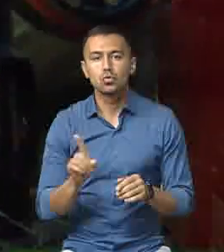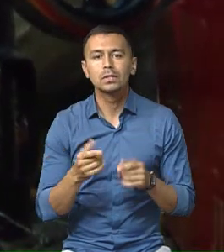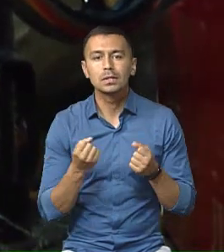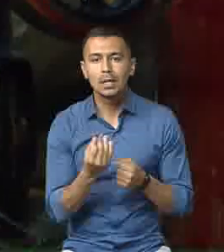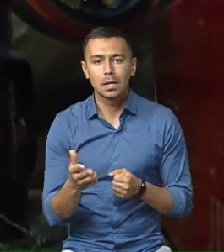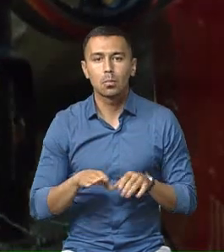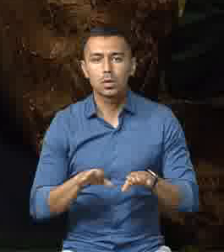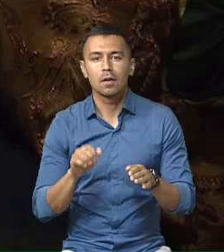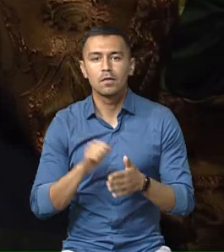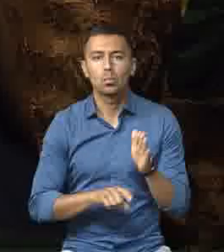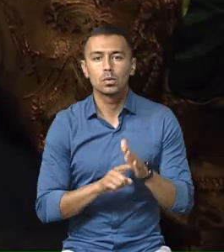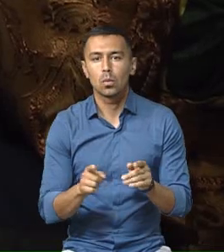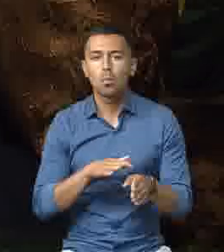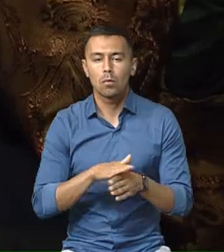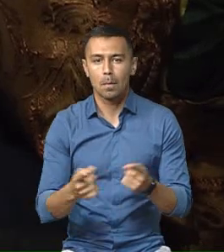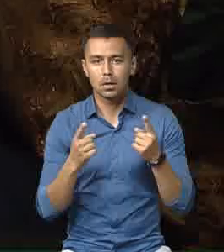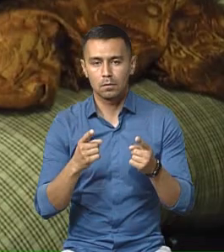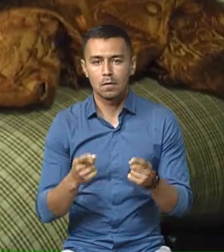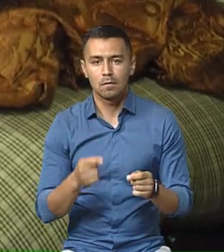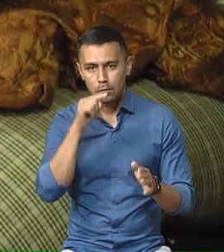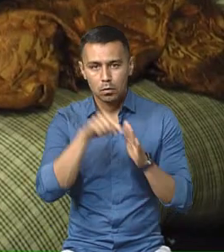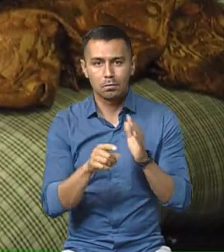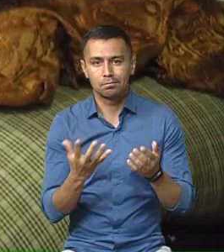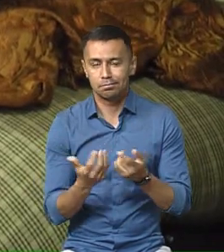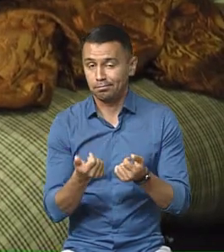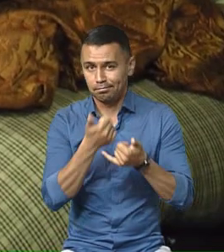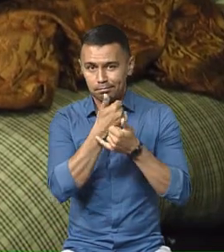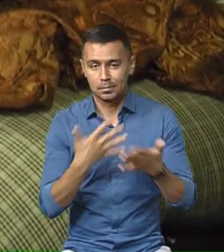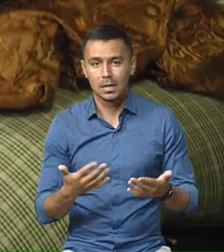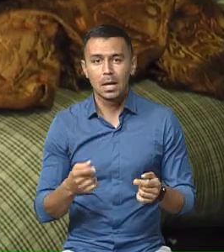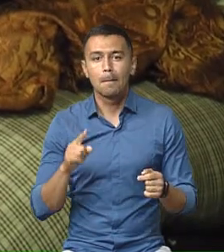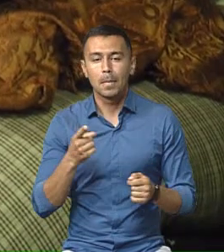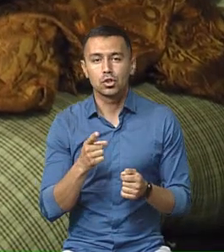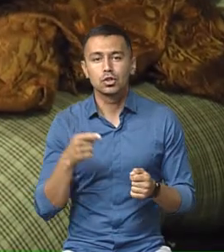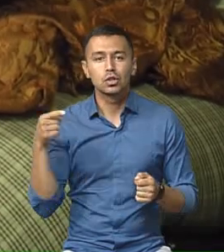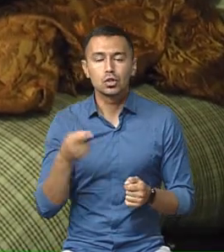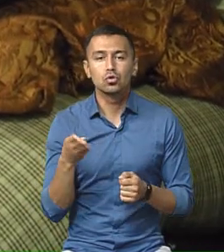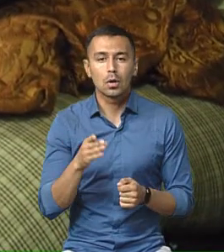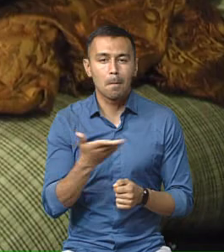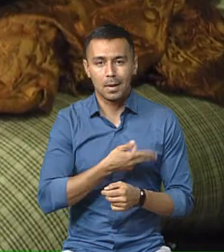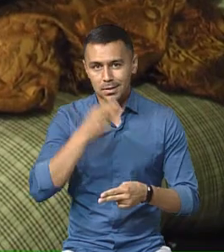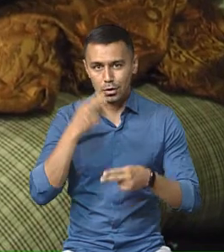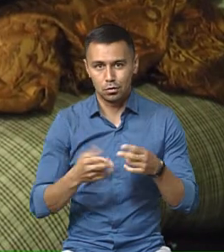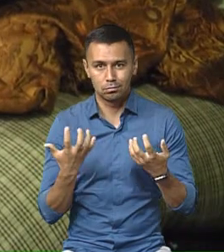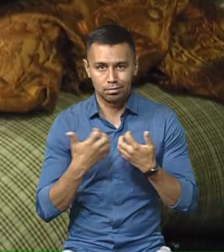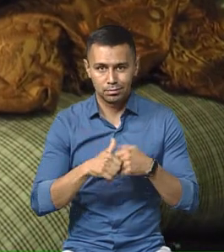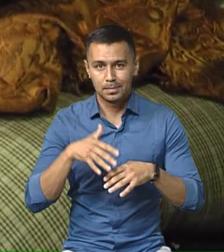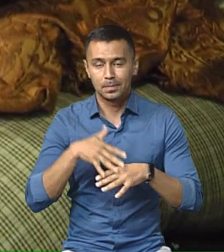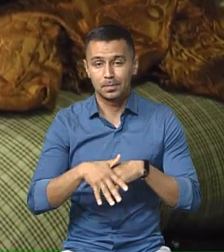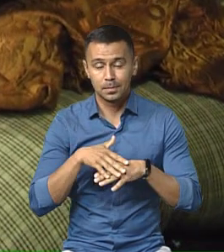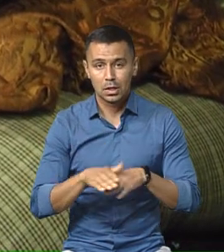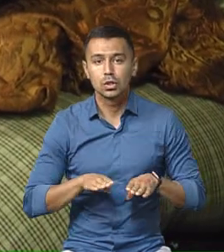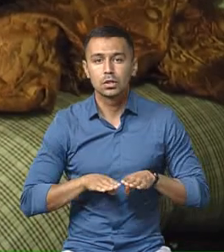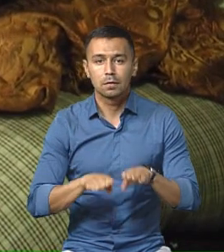від початку повномасштабного вторгнення, уже не рахують. На перші тисячі подушок ми перестали їх просто взагалі рахувати. Ну,